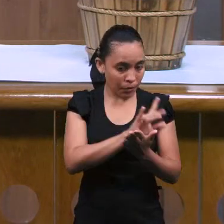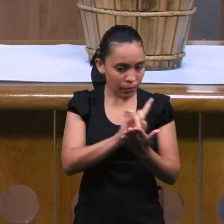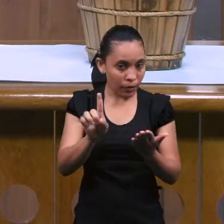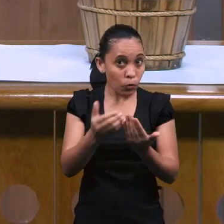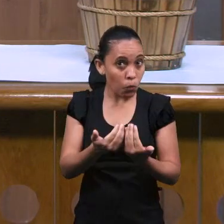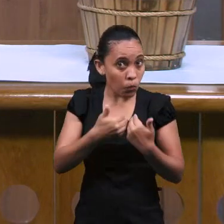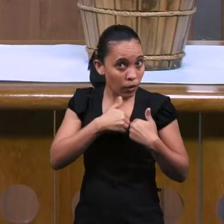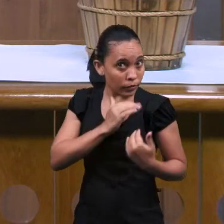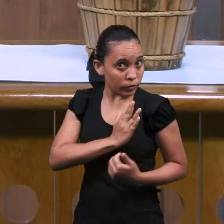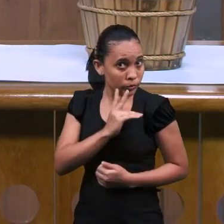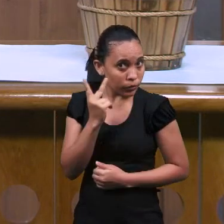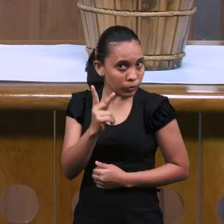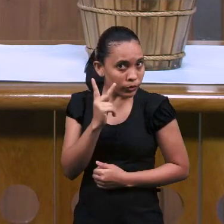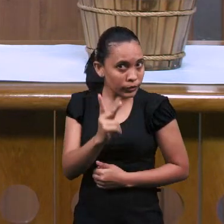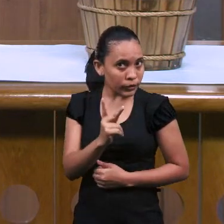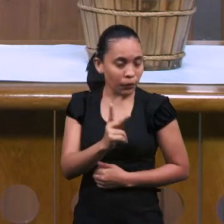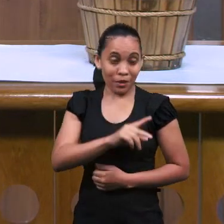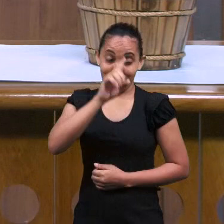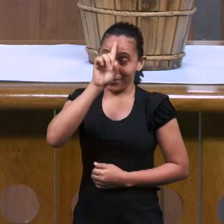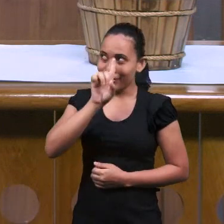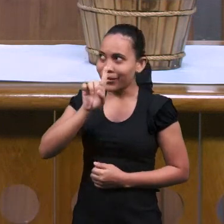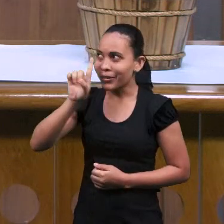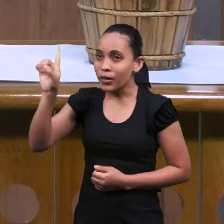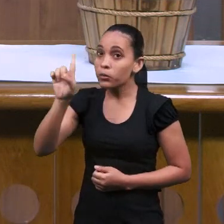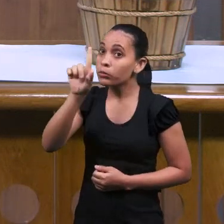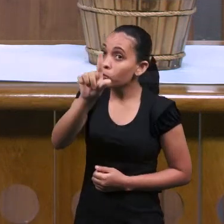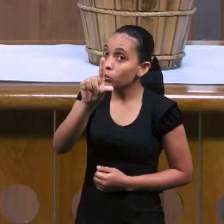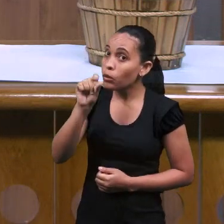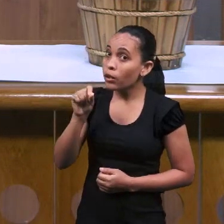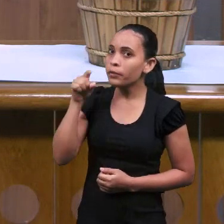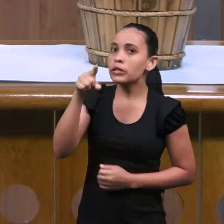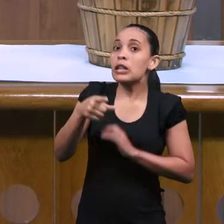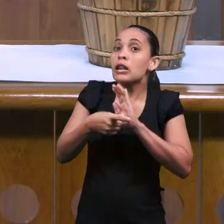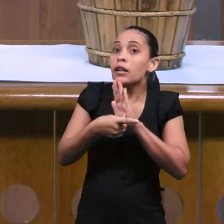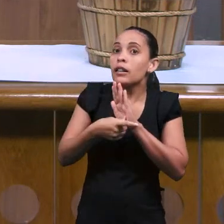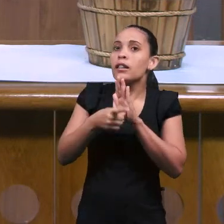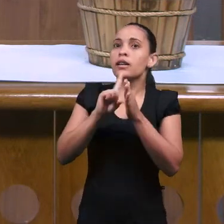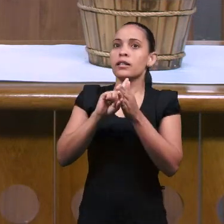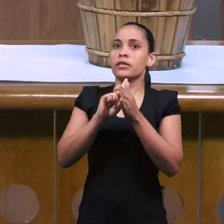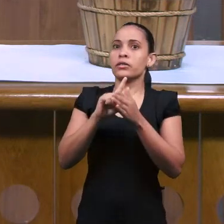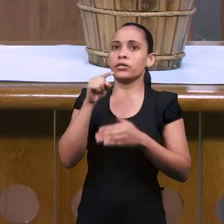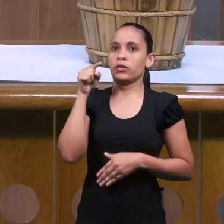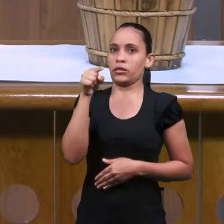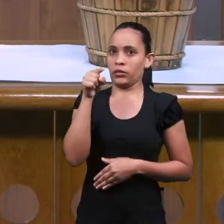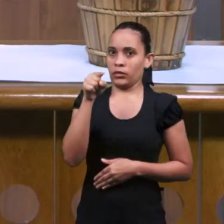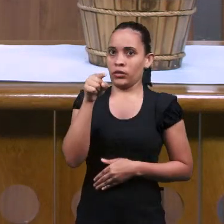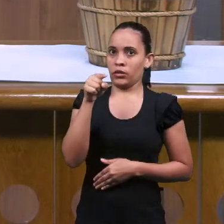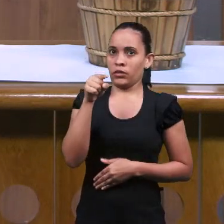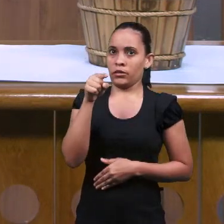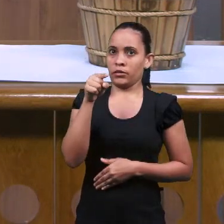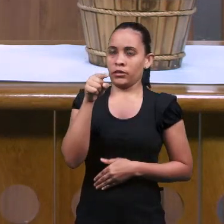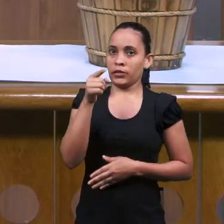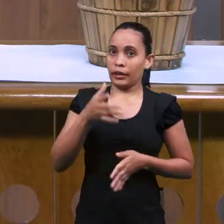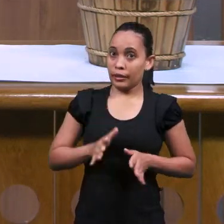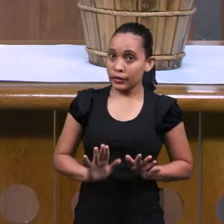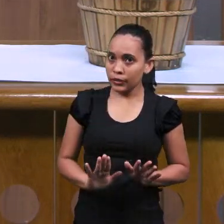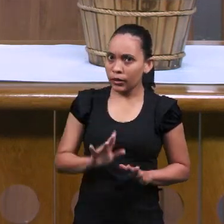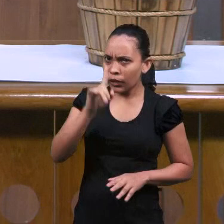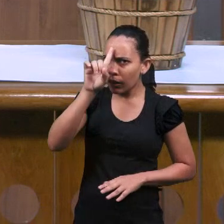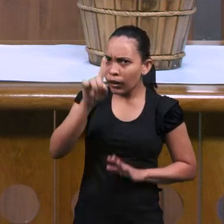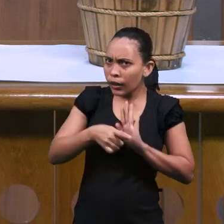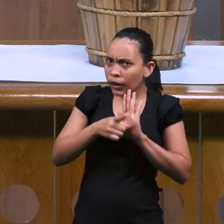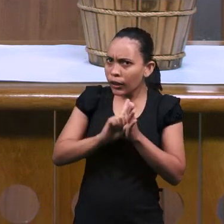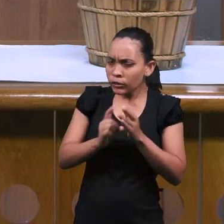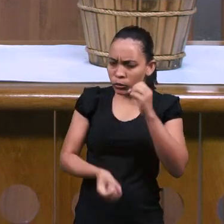né, Dieu vous a élu. Là, avant que le monde soit connu. Ça, c'est